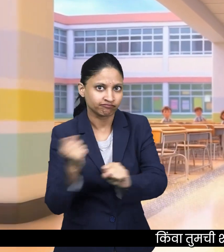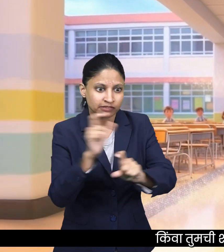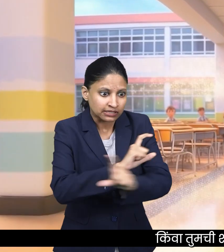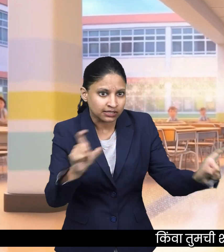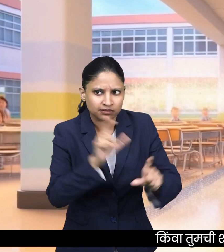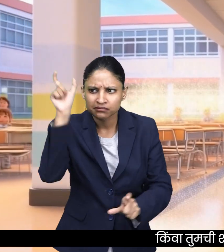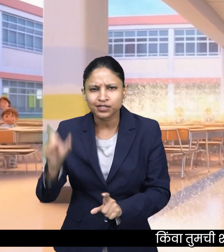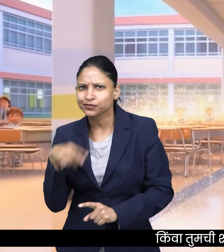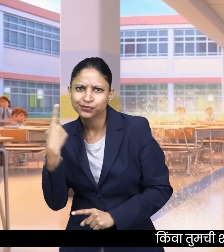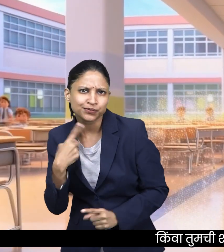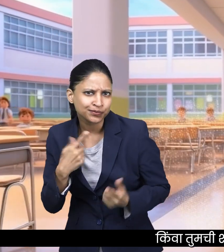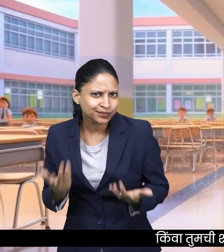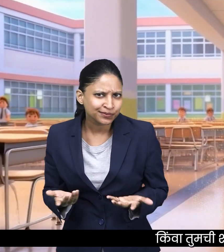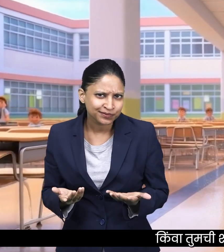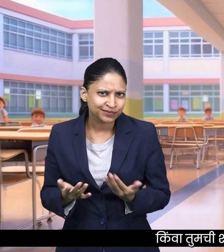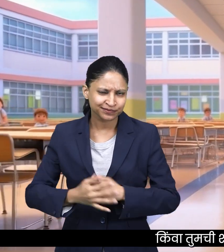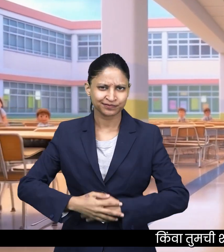ठेवते?